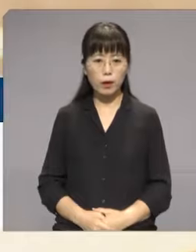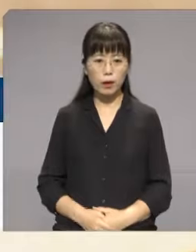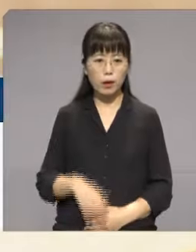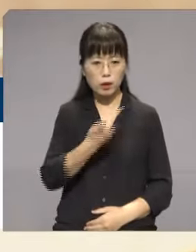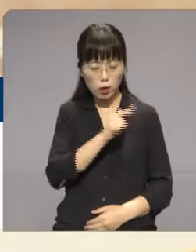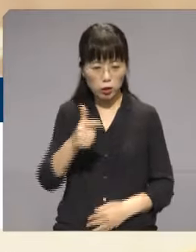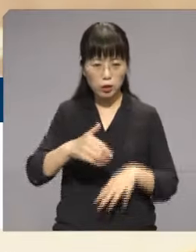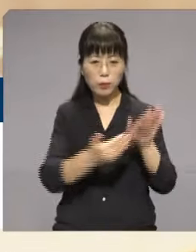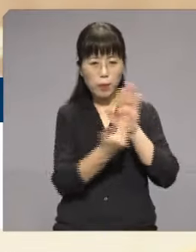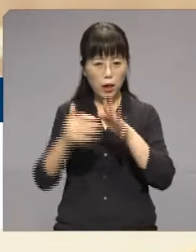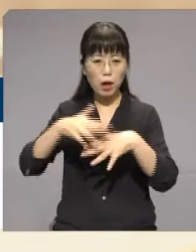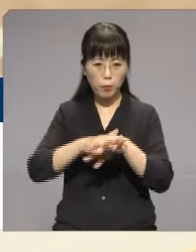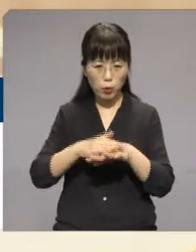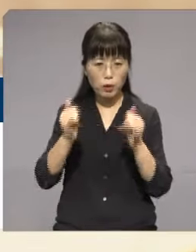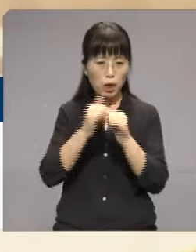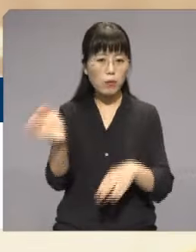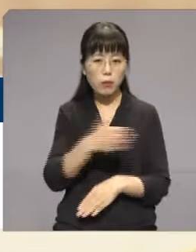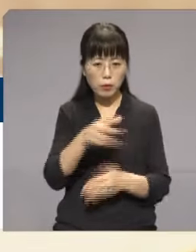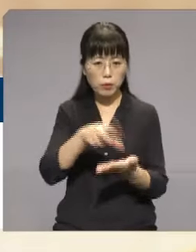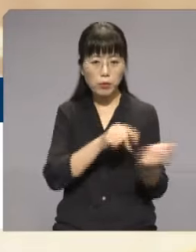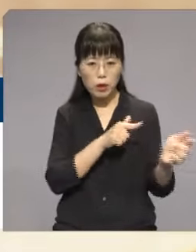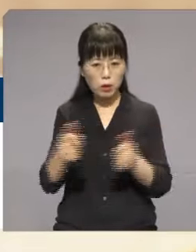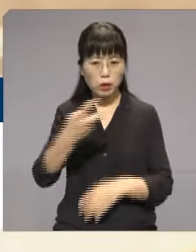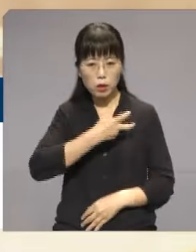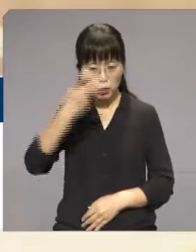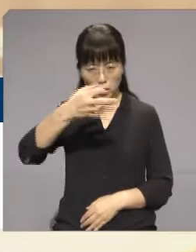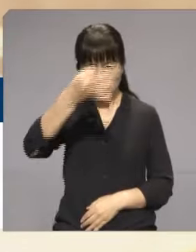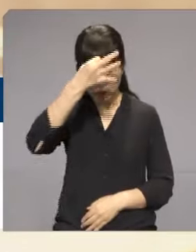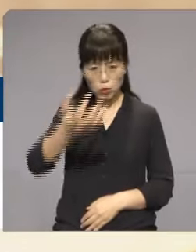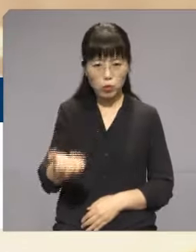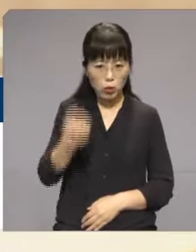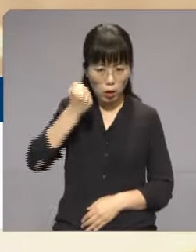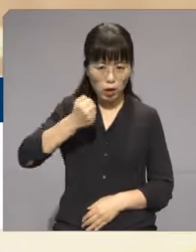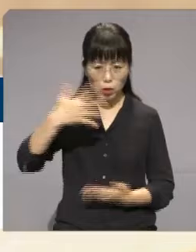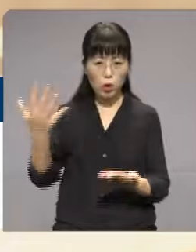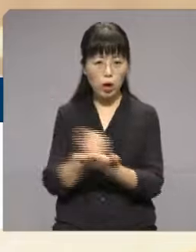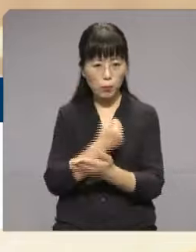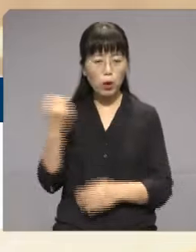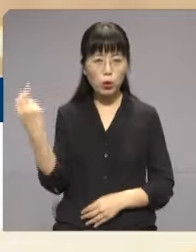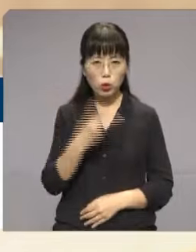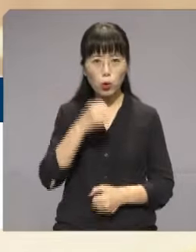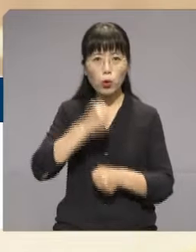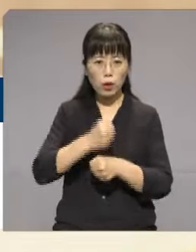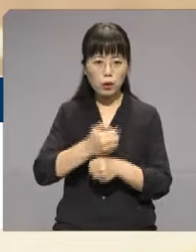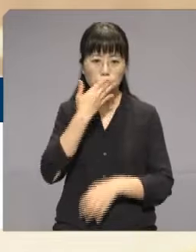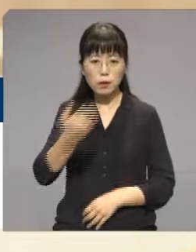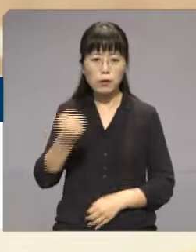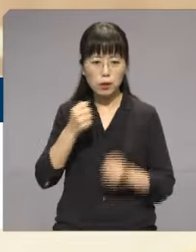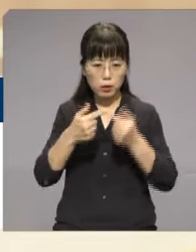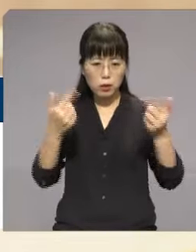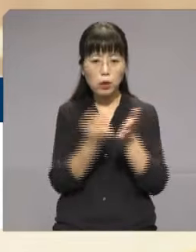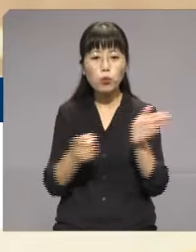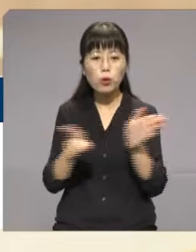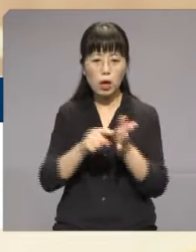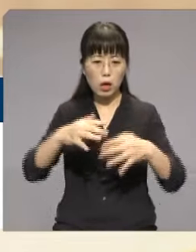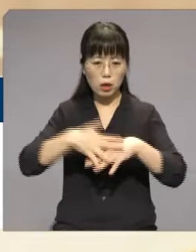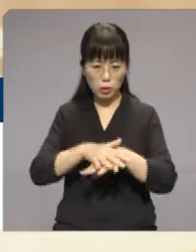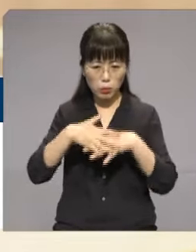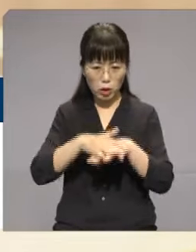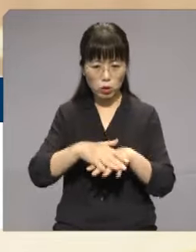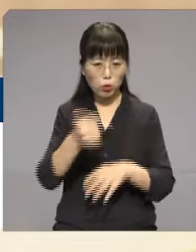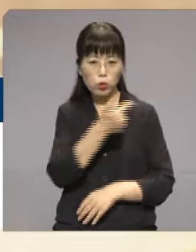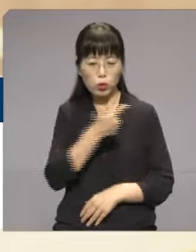방어망과 무인화 솔루션 등 최첨단 기술 역량을 확보하는 한편 생산 능력 증대를 위한